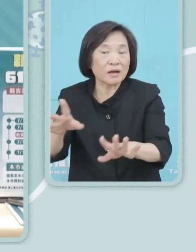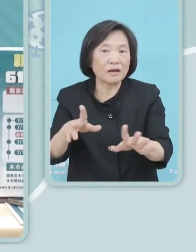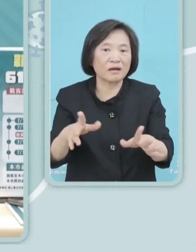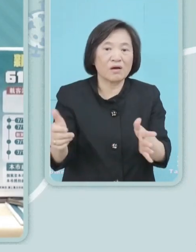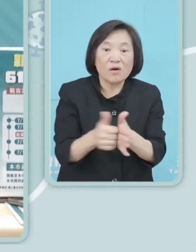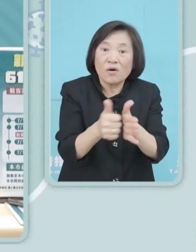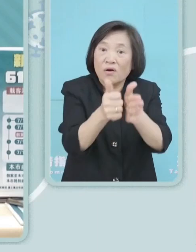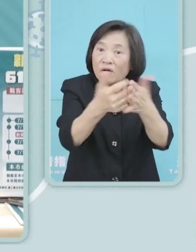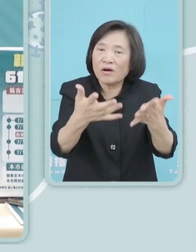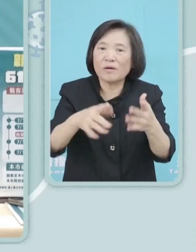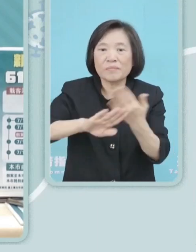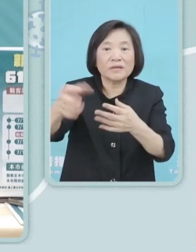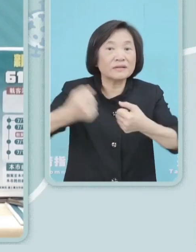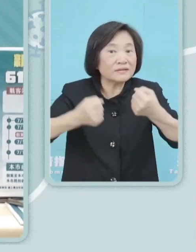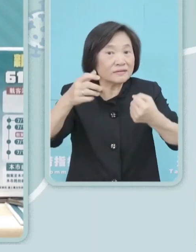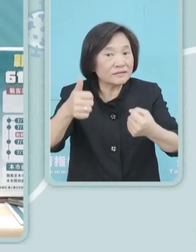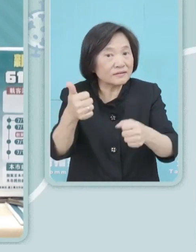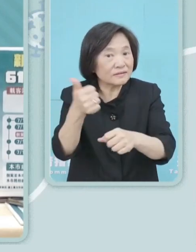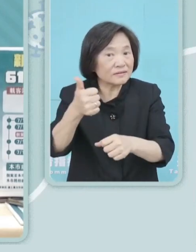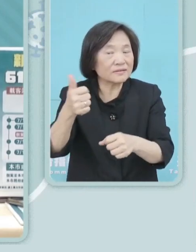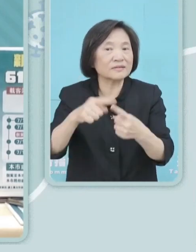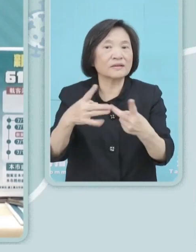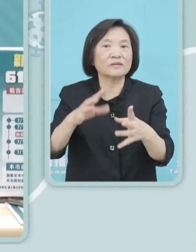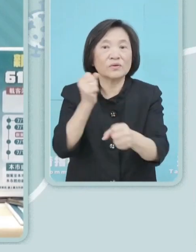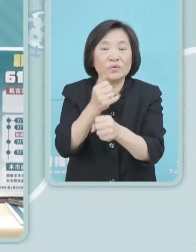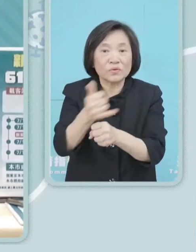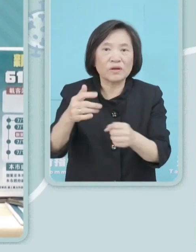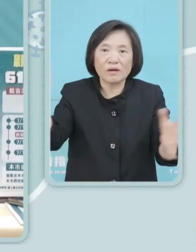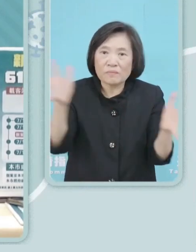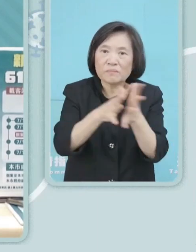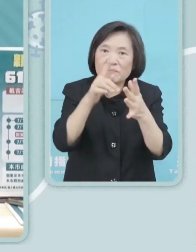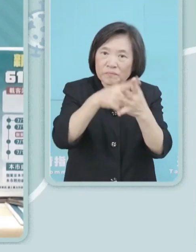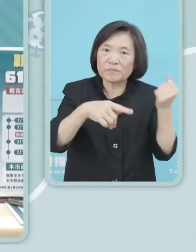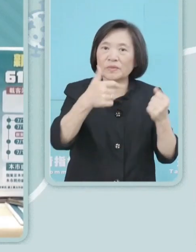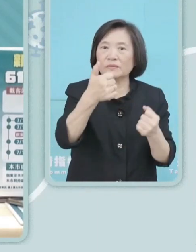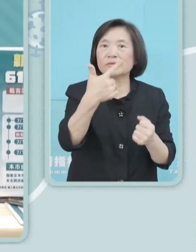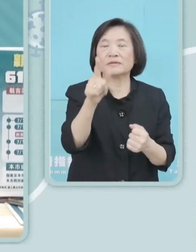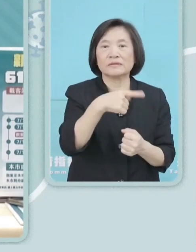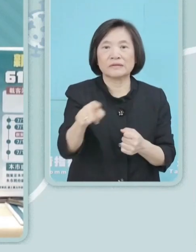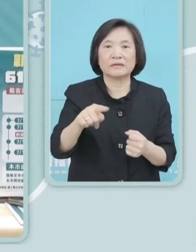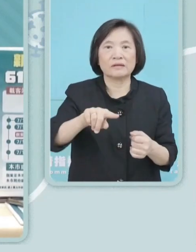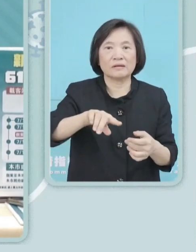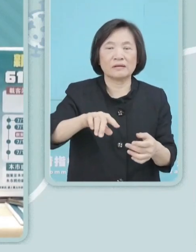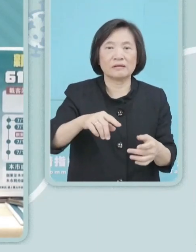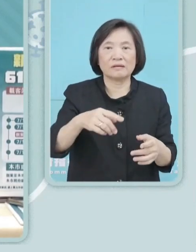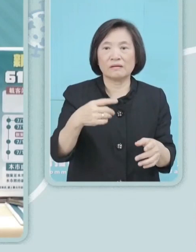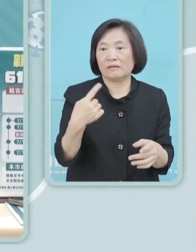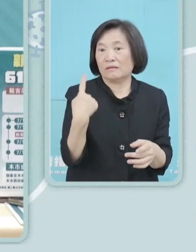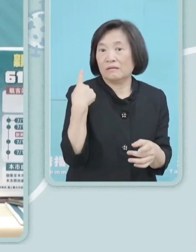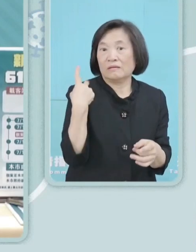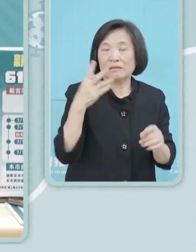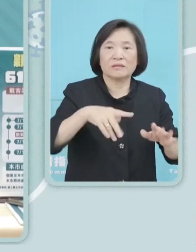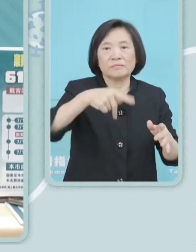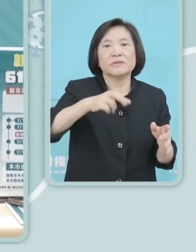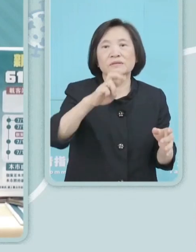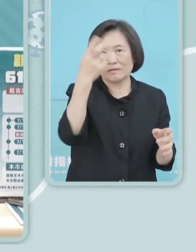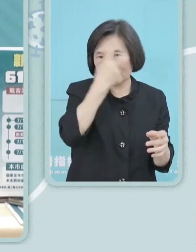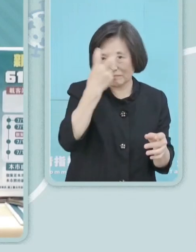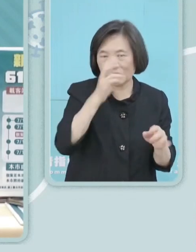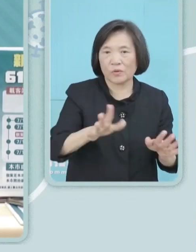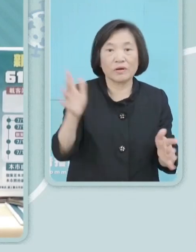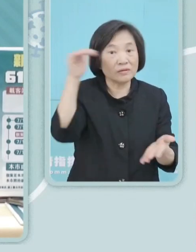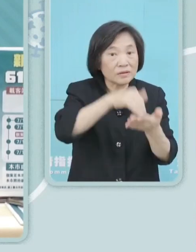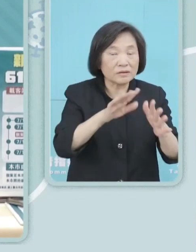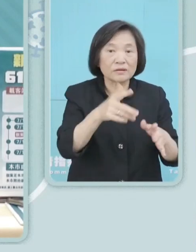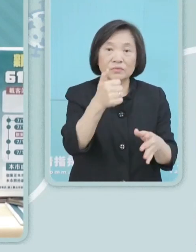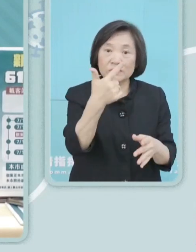体里面，其他的司机或其他的工作人员，总共加起来56个人，全部这2天都已经安排了 PCR 的采检。那目